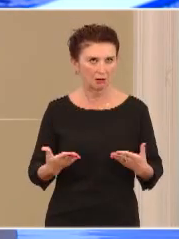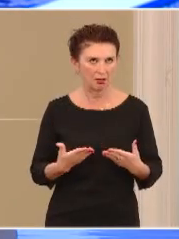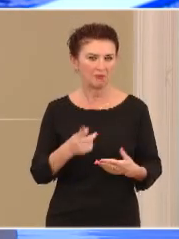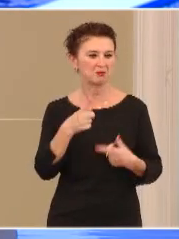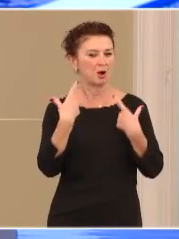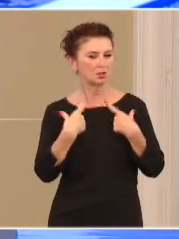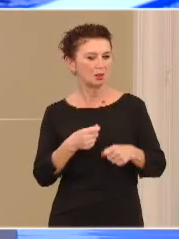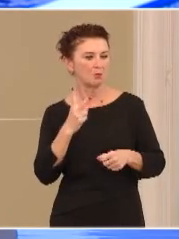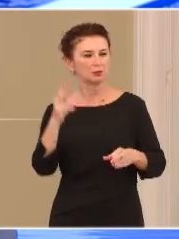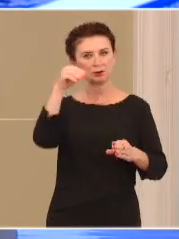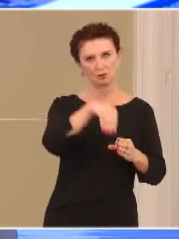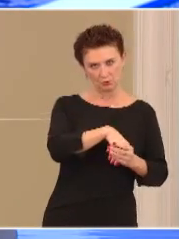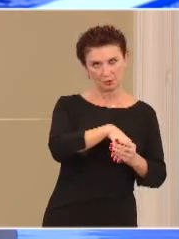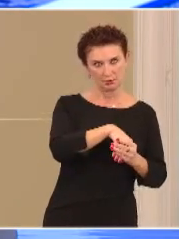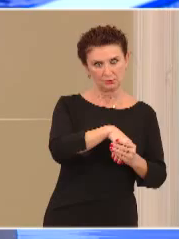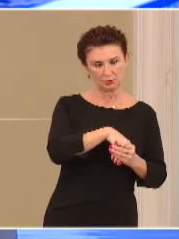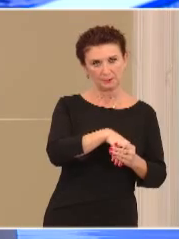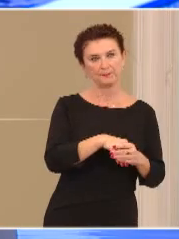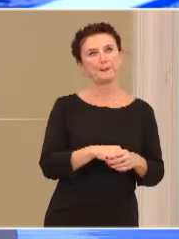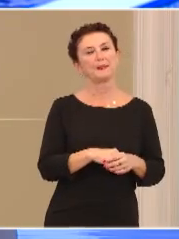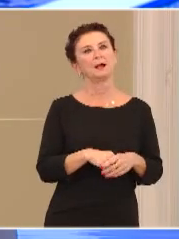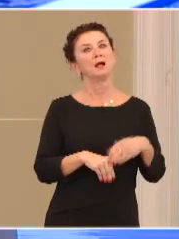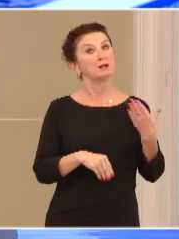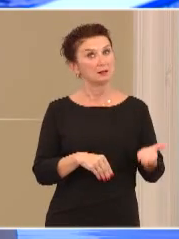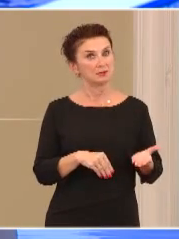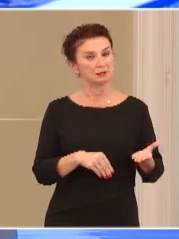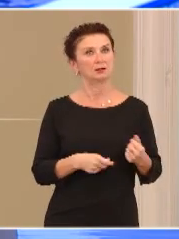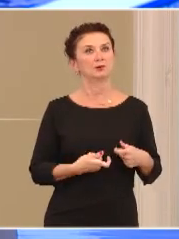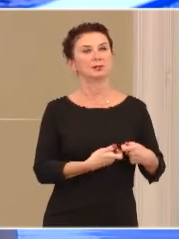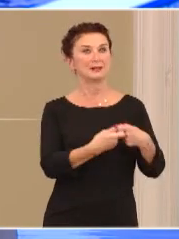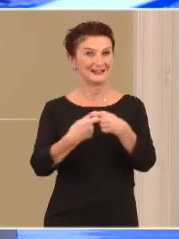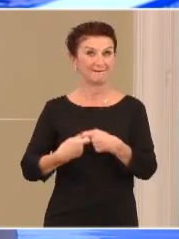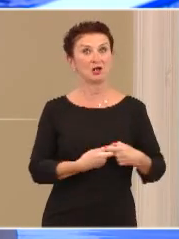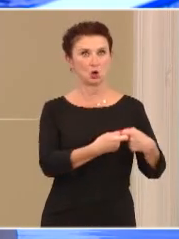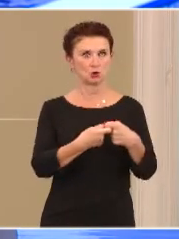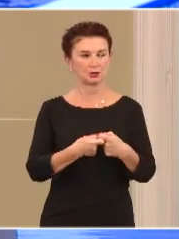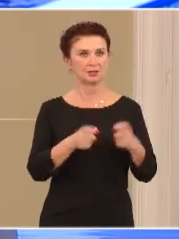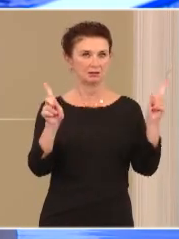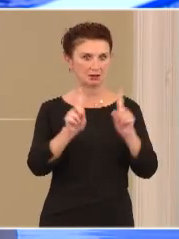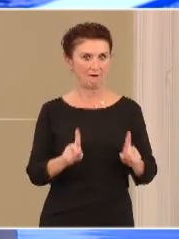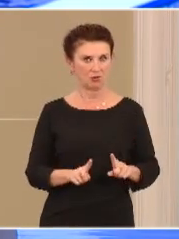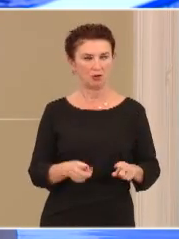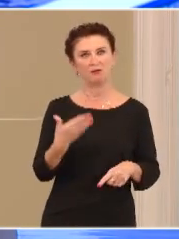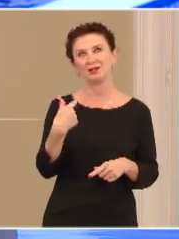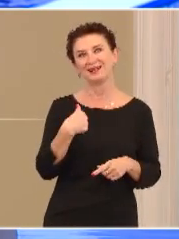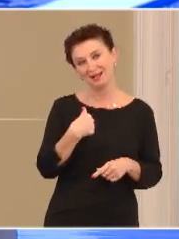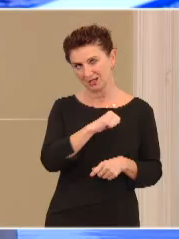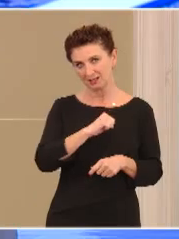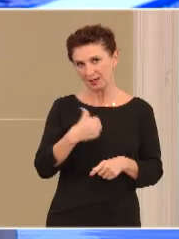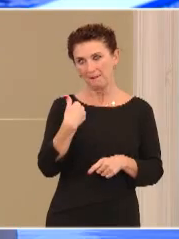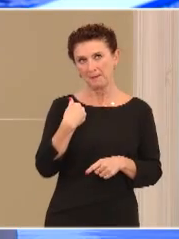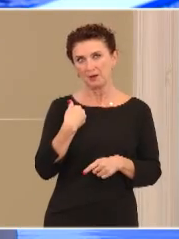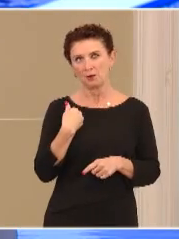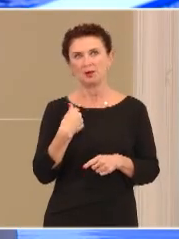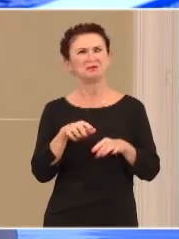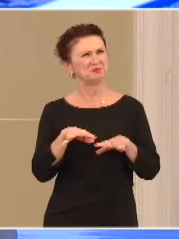tym też stronom związkowców. Sam odbyłem kilkanaście spotkań z różnymi